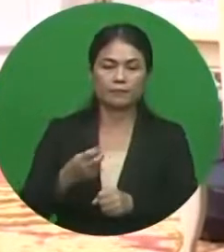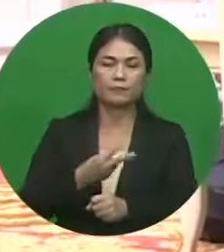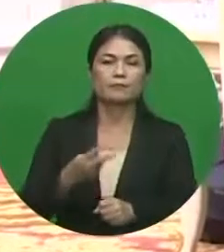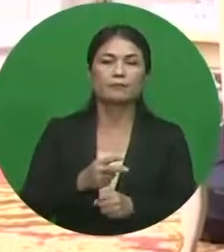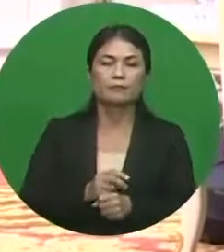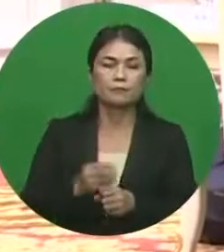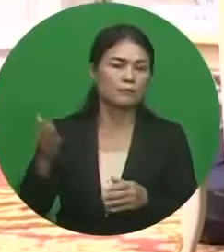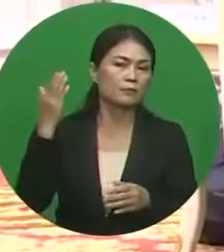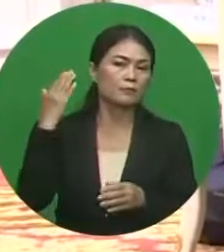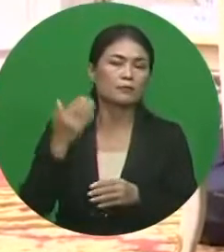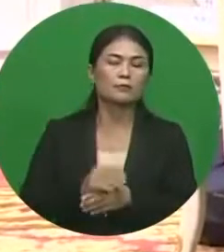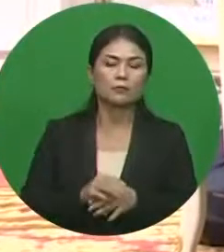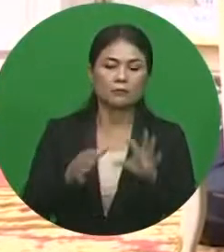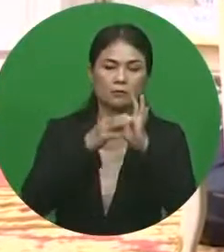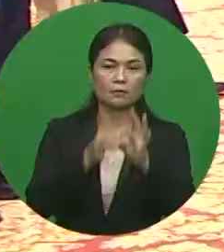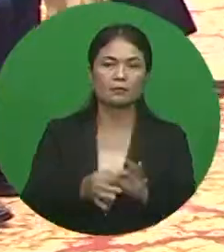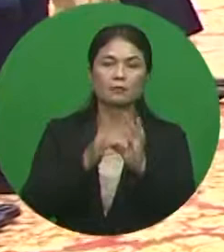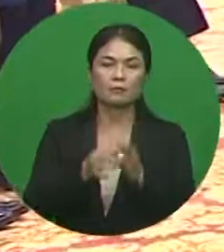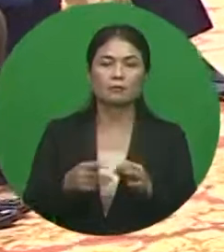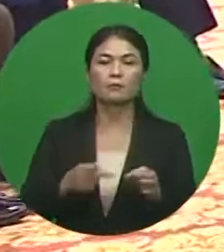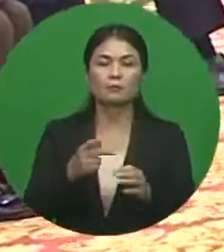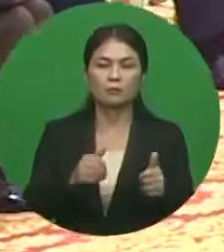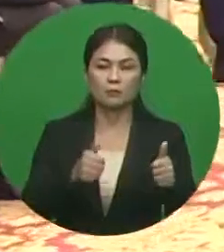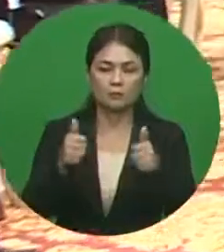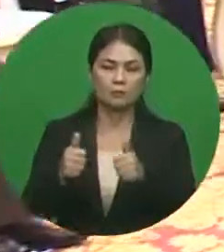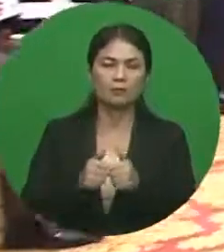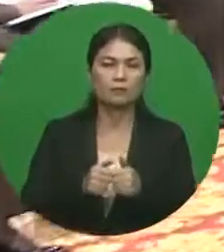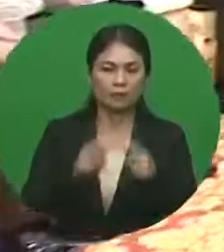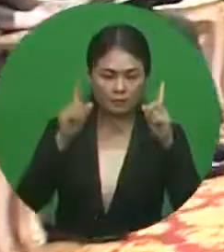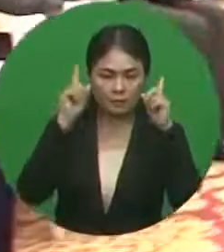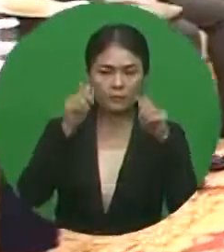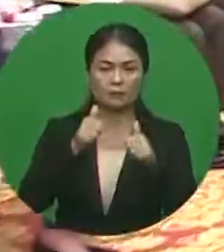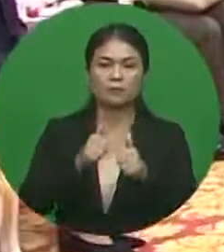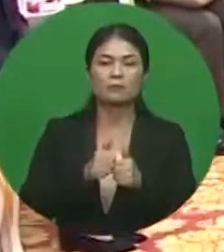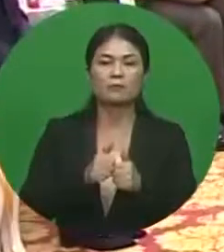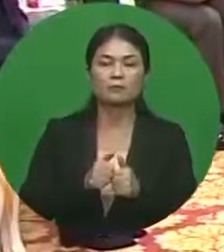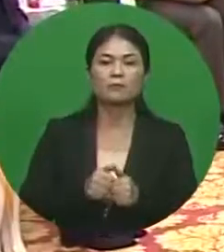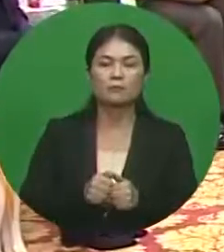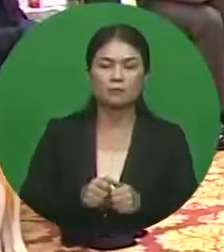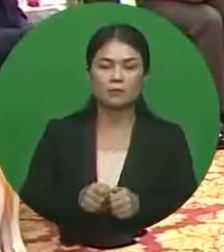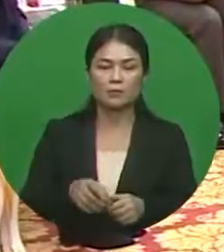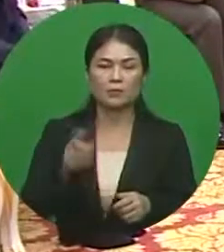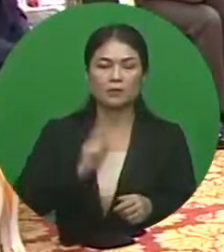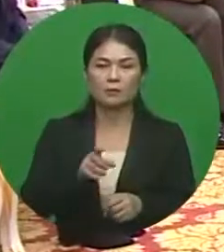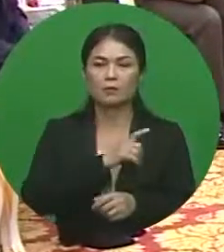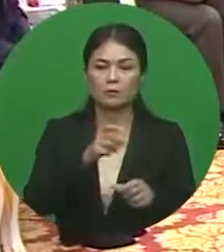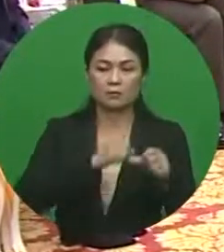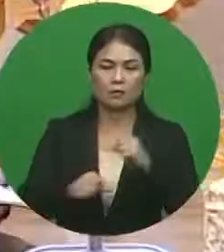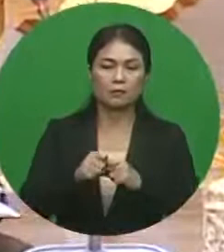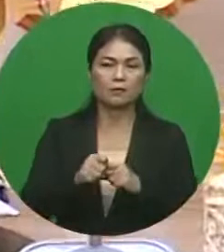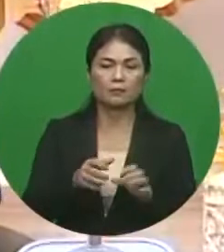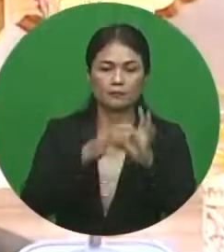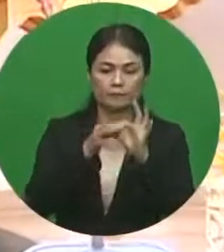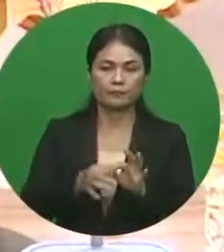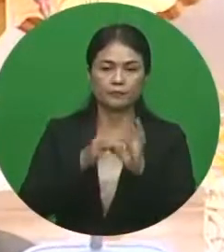រកន្លងមកមានកិច្ចសហប្រតិបត្តិការគ្នាយ៉ាងល្អហើយឯកឧត្តមនិងឯកឧត្តមហ៊ុនម៉ាណែតនឹងបន្តនៅកិច្ចសហ